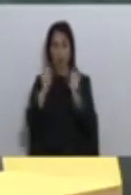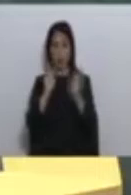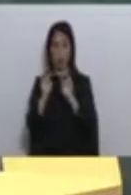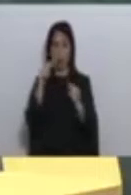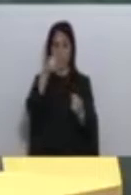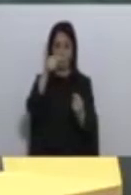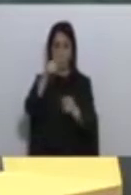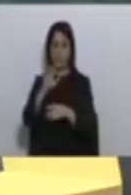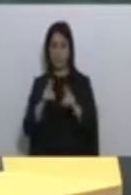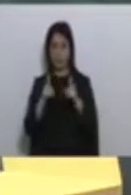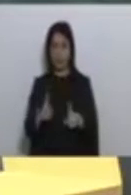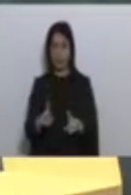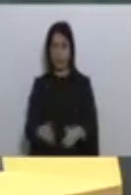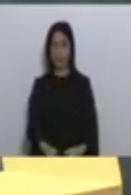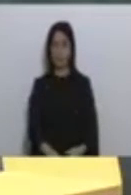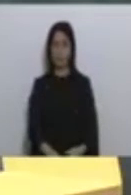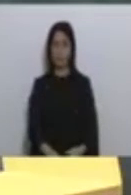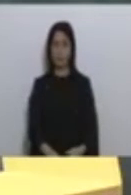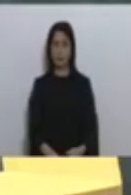მე თანხმებით რა?